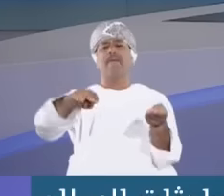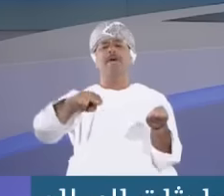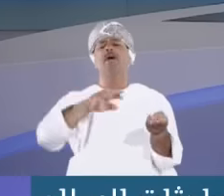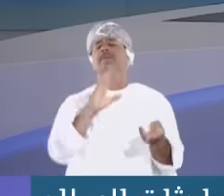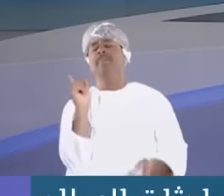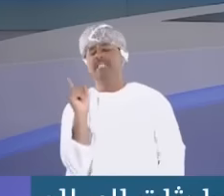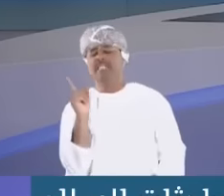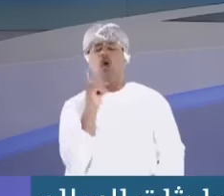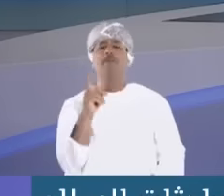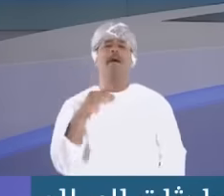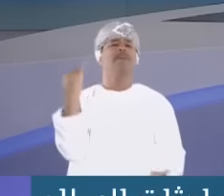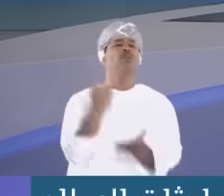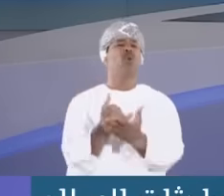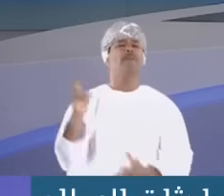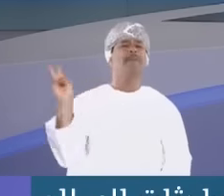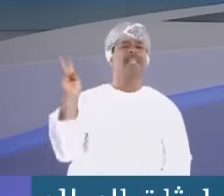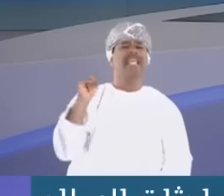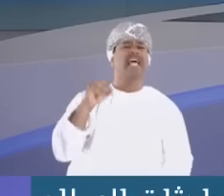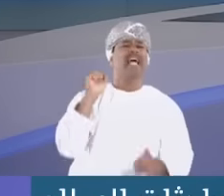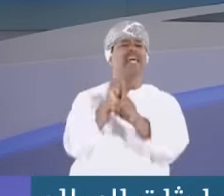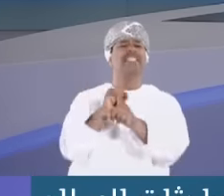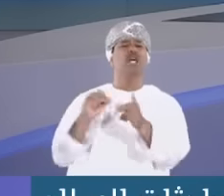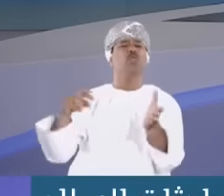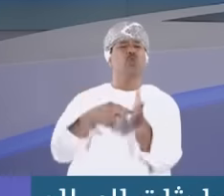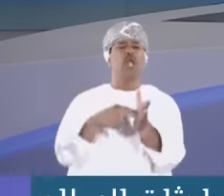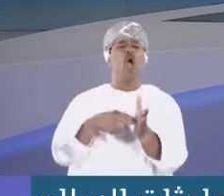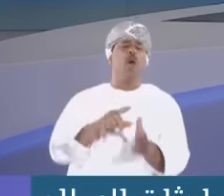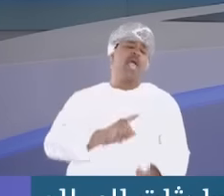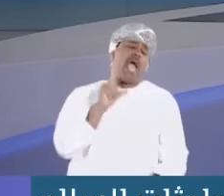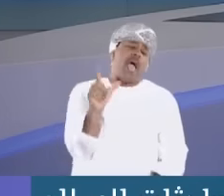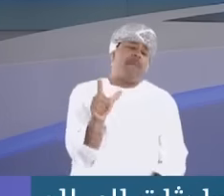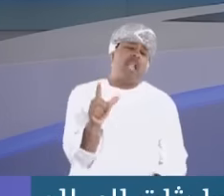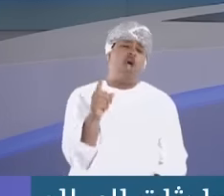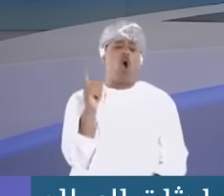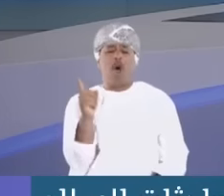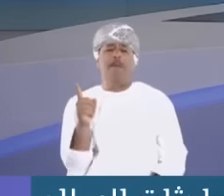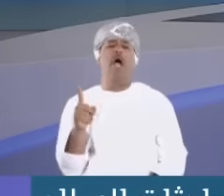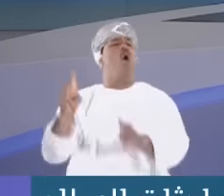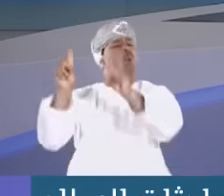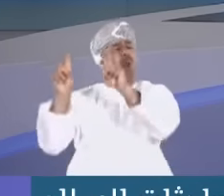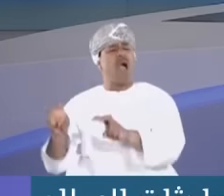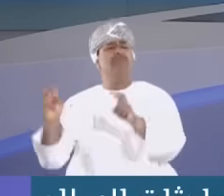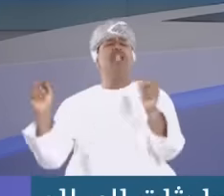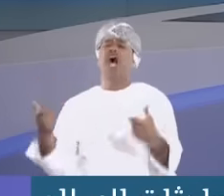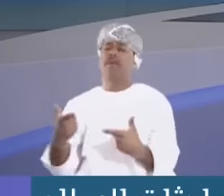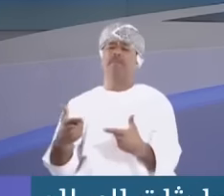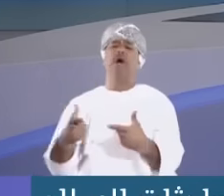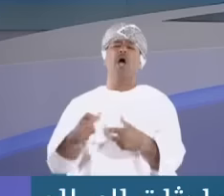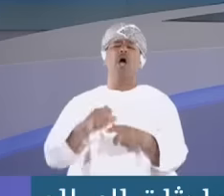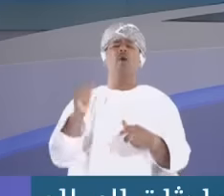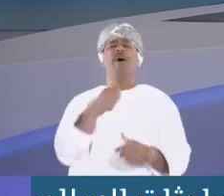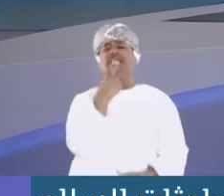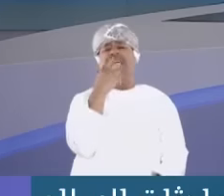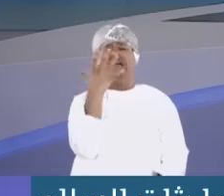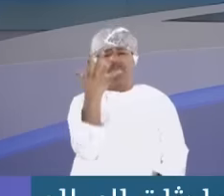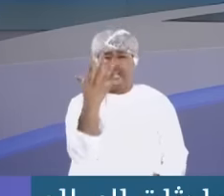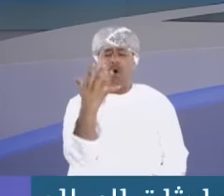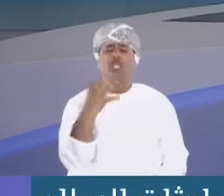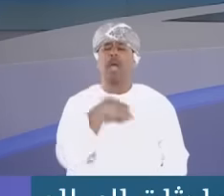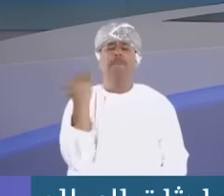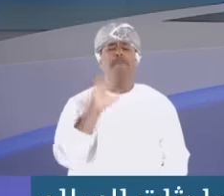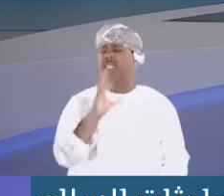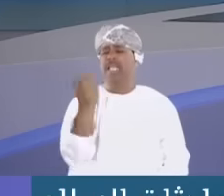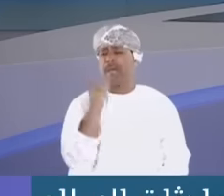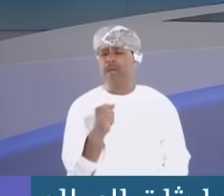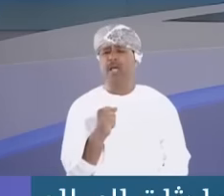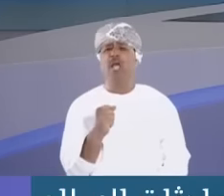يأمل مبعوث الأمم المتحدة الخاص لسوريا ديمستورا أن تضع حدا لسنوات الحرب الأهلية الخمس التي قتل خلالها